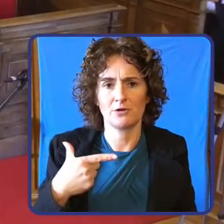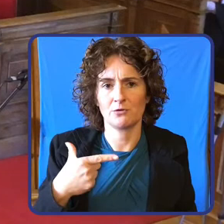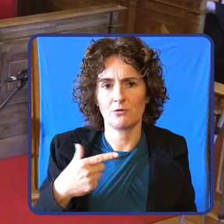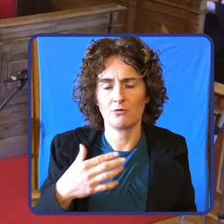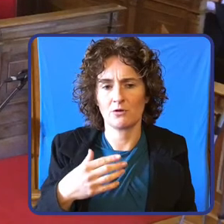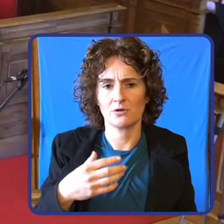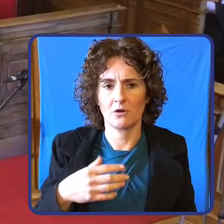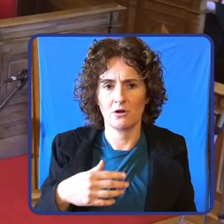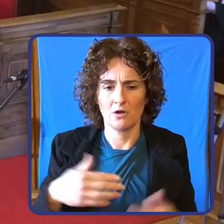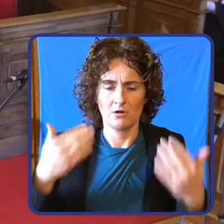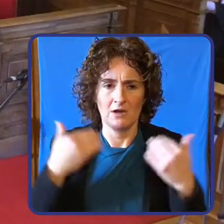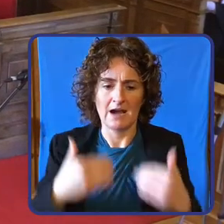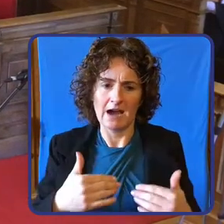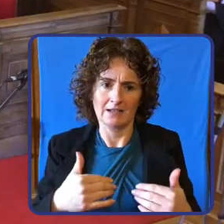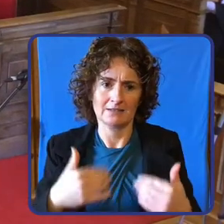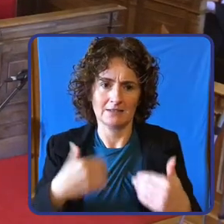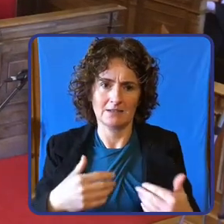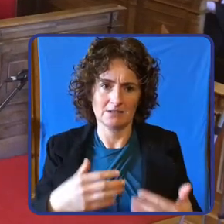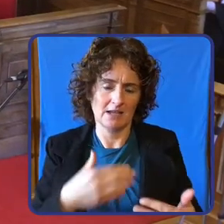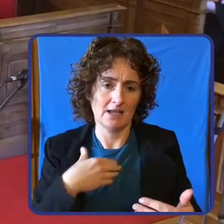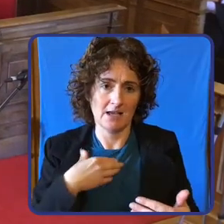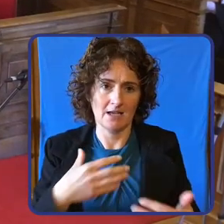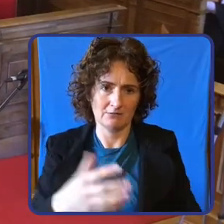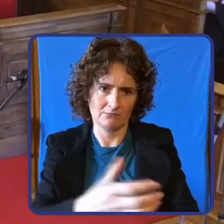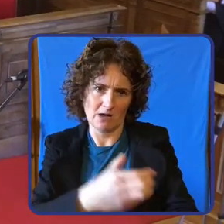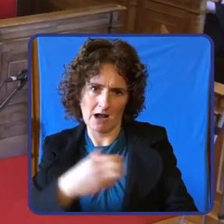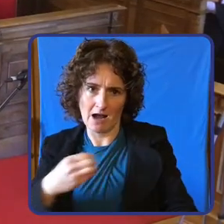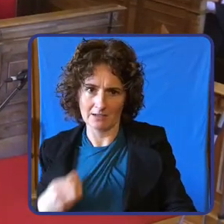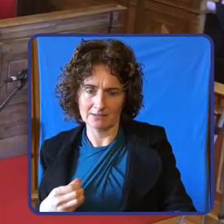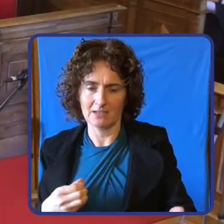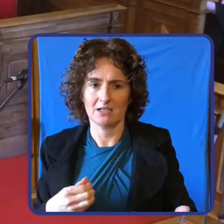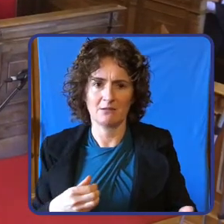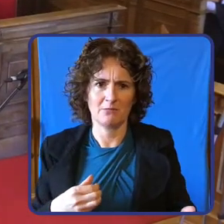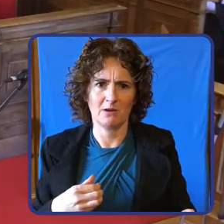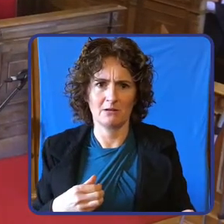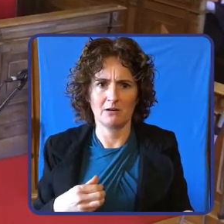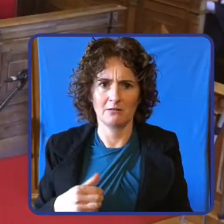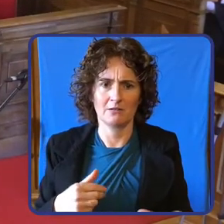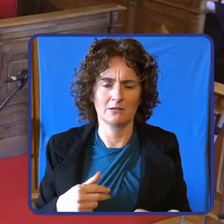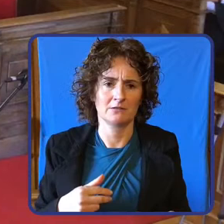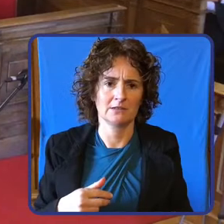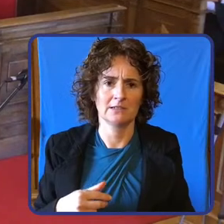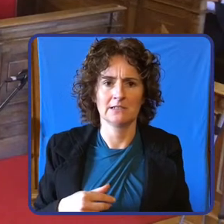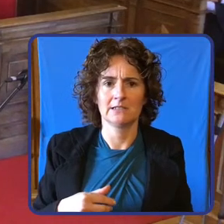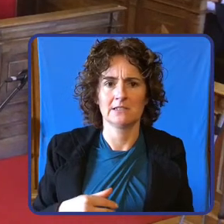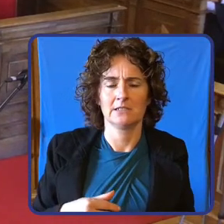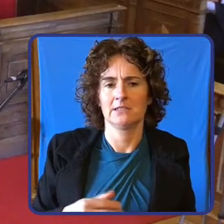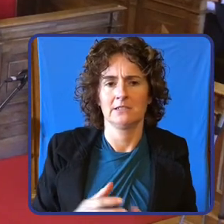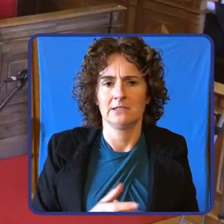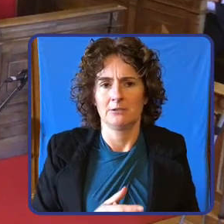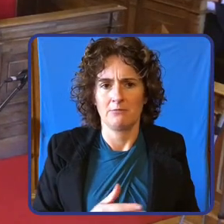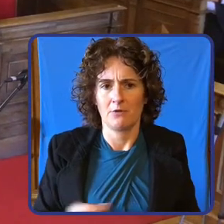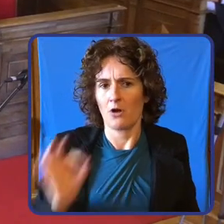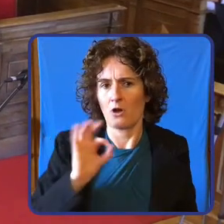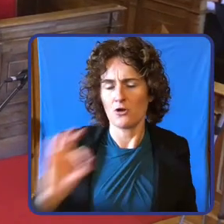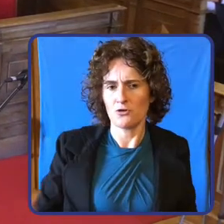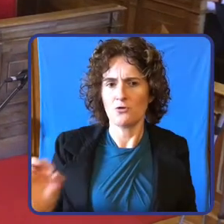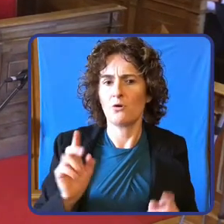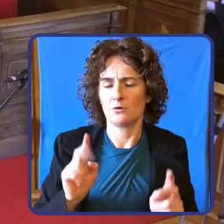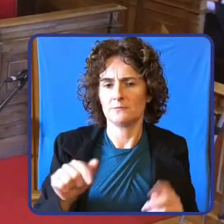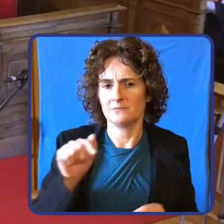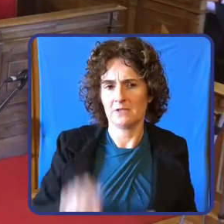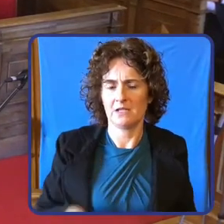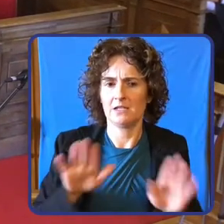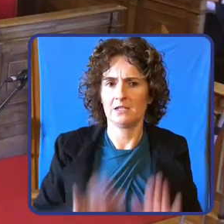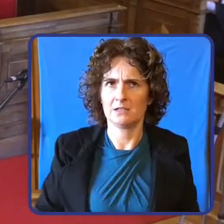cókmókját és a háttérbe vonul. Jó-e itt ülni? Télen hűvös van, nyáron meleg, a székek nem túl kényelmesek, de úgy